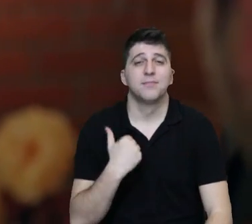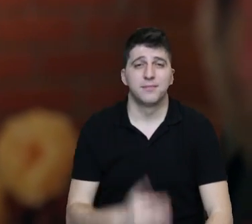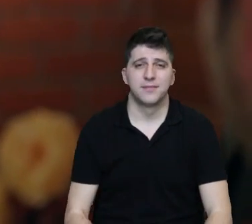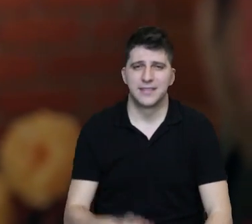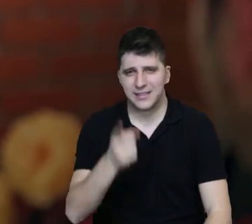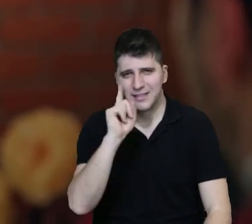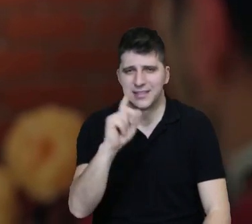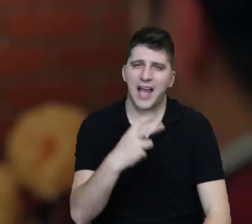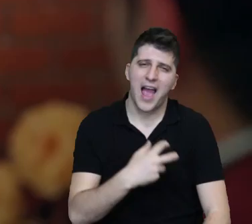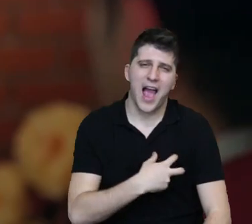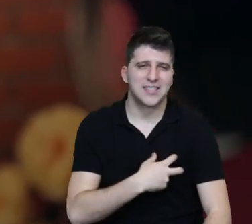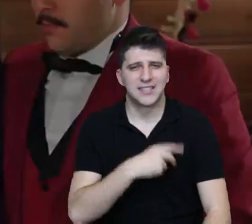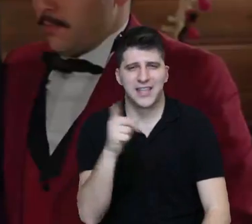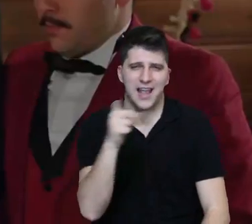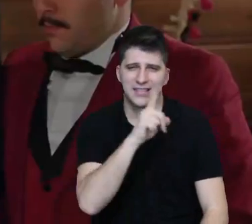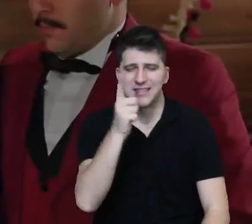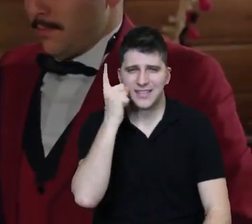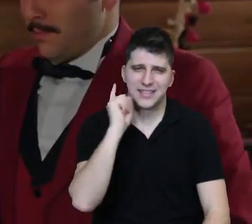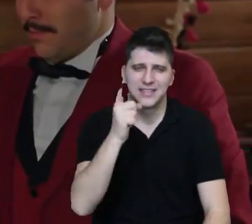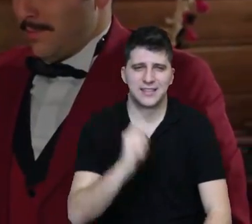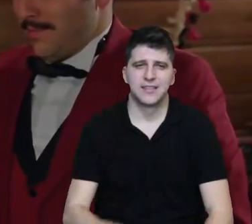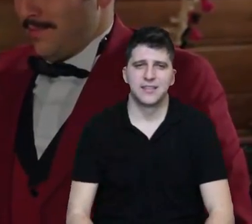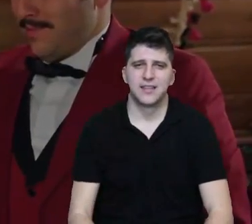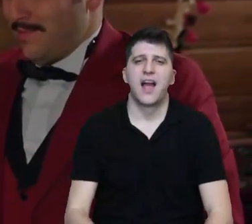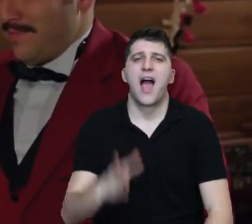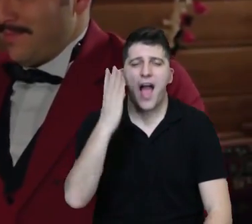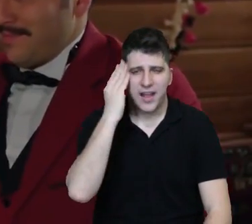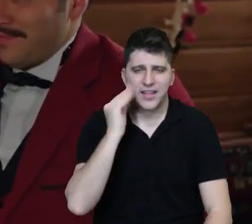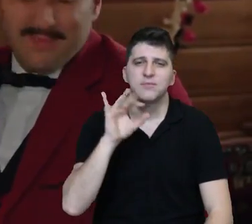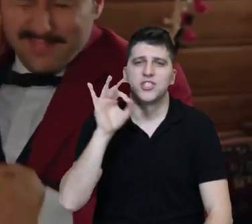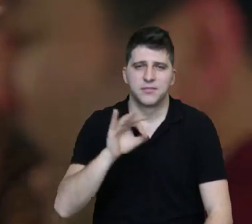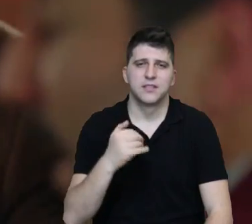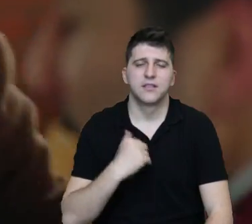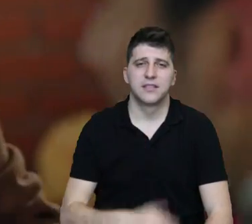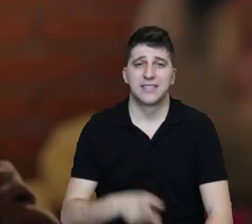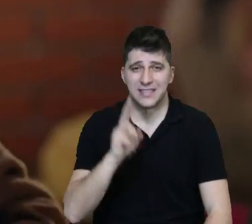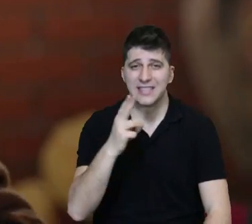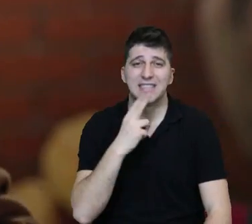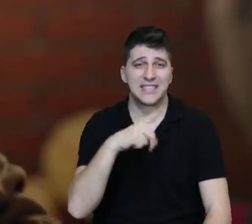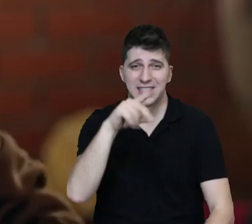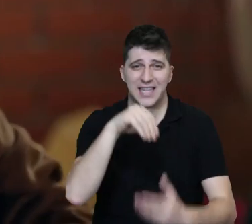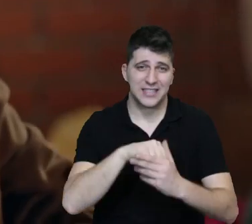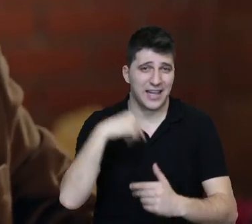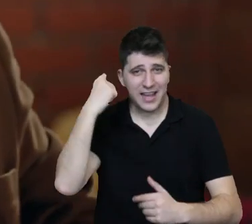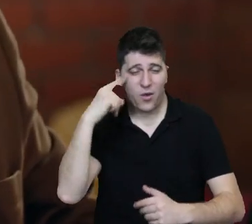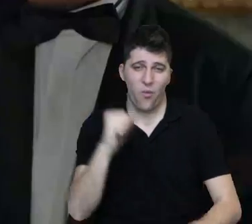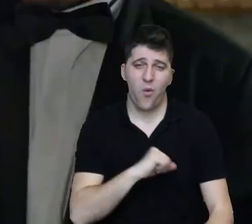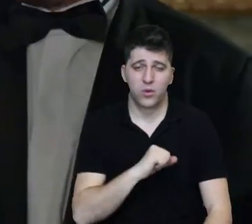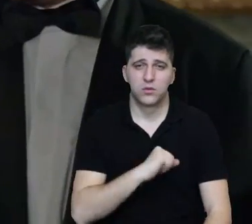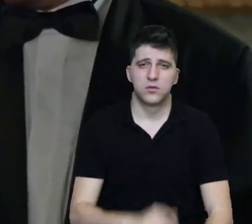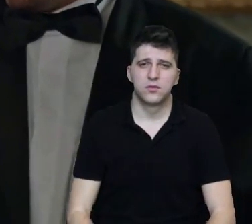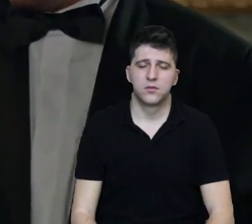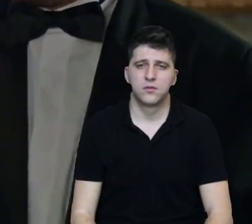Sizi aşk böcükleri, sizi. Yanaklarına vuruyor. Anladım şimdi. Siz kızlar için endişe